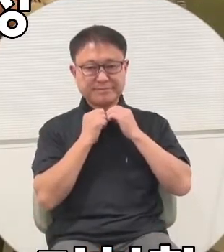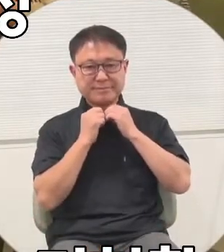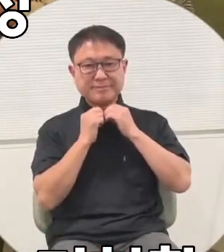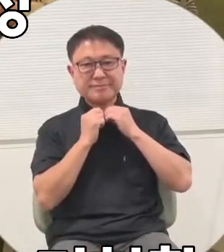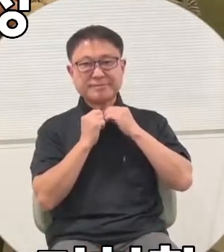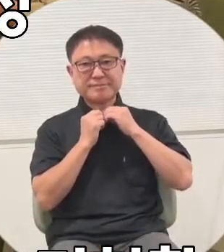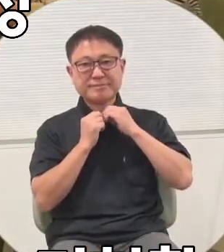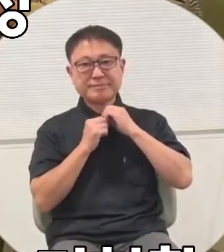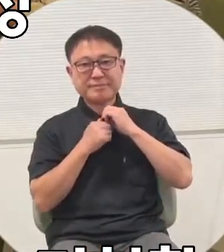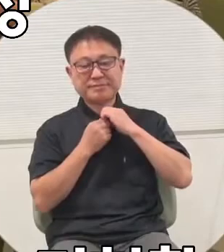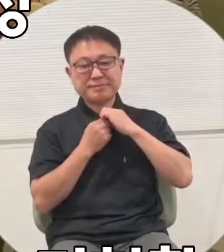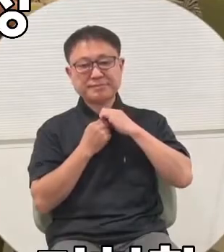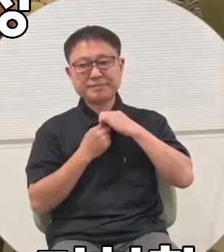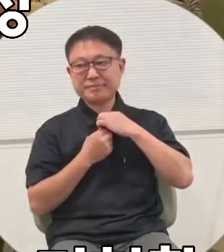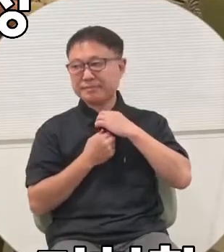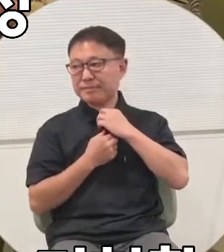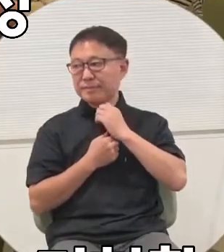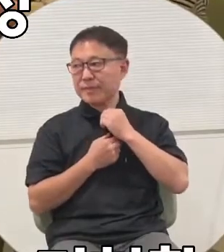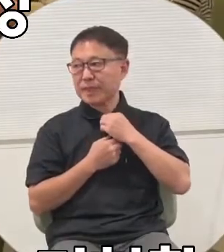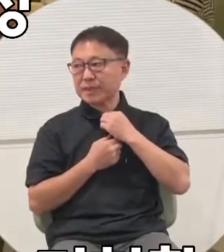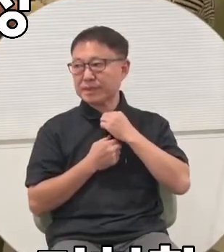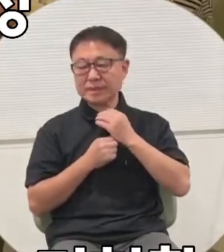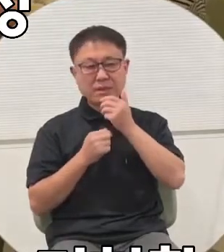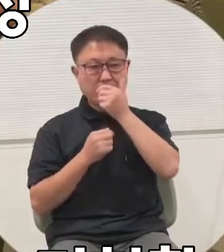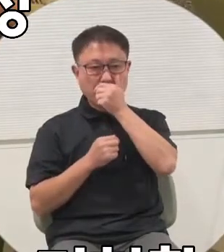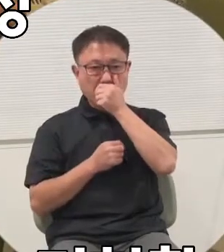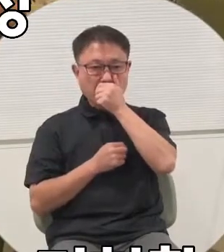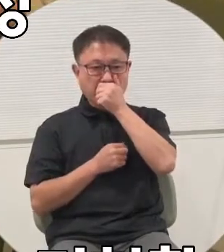I'm trying to give you something more.